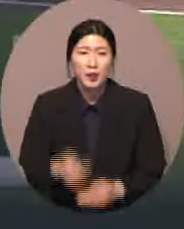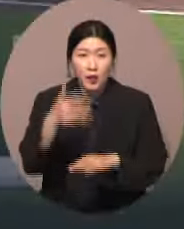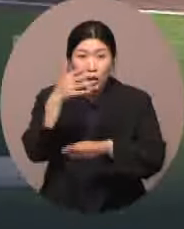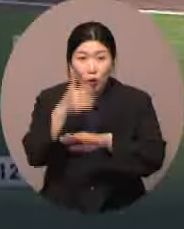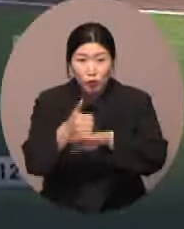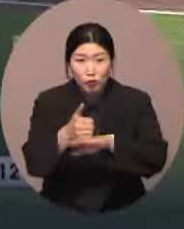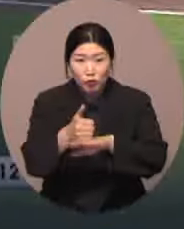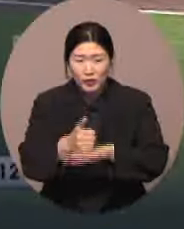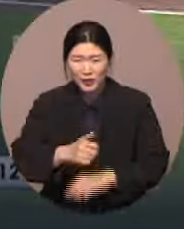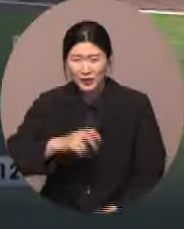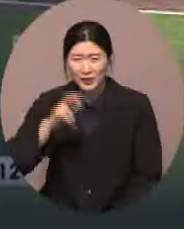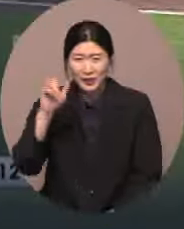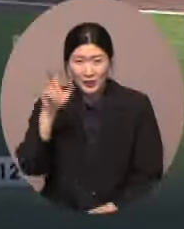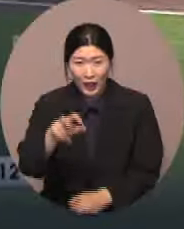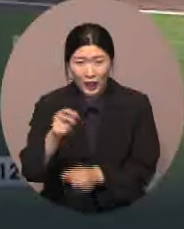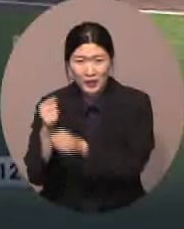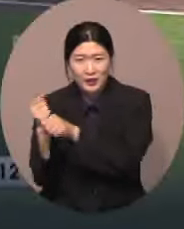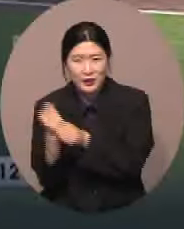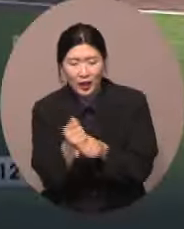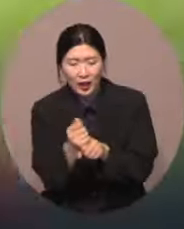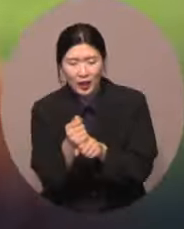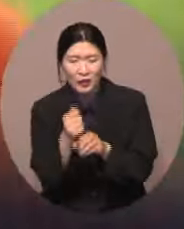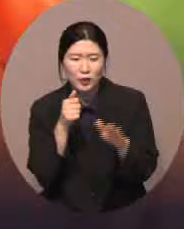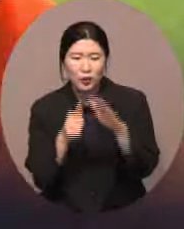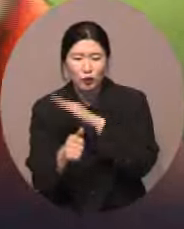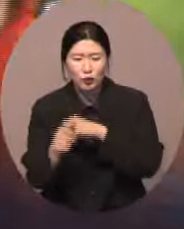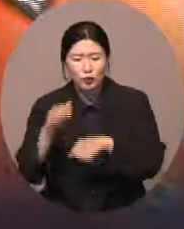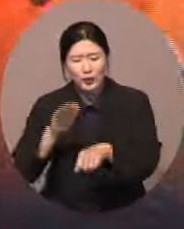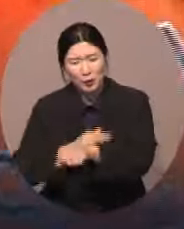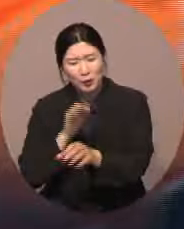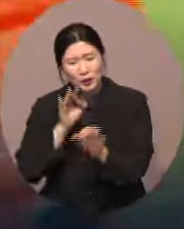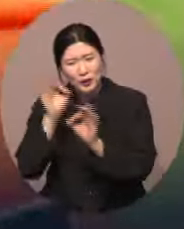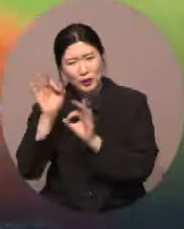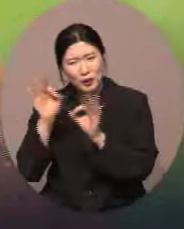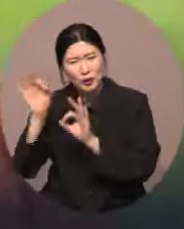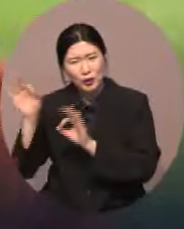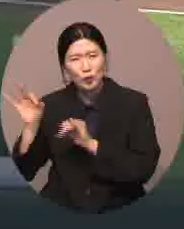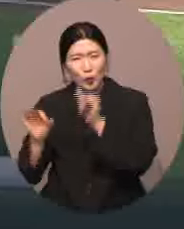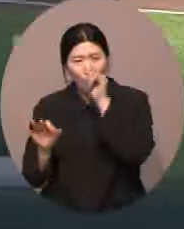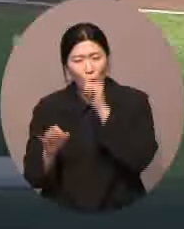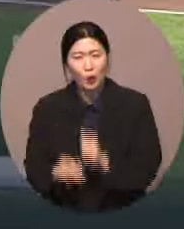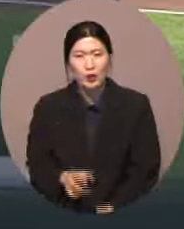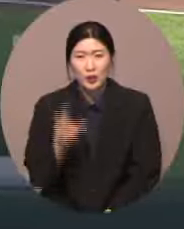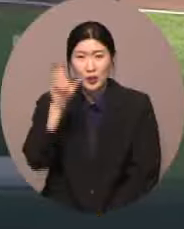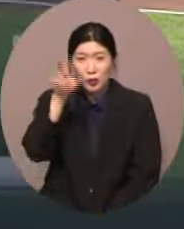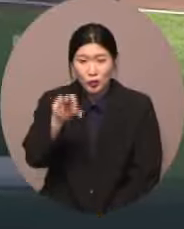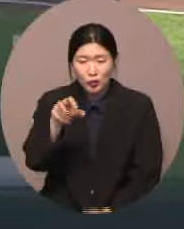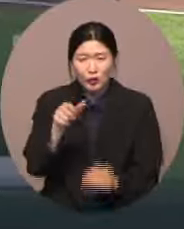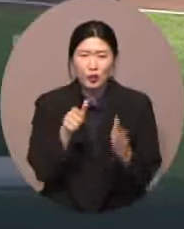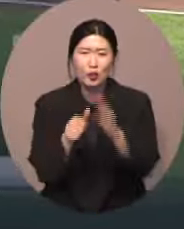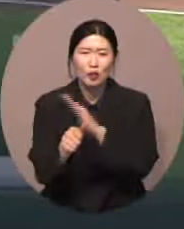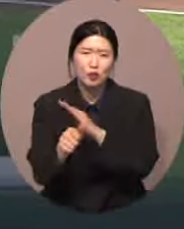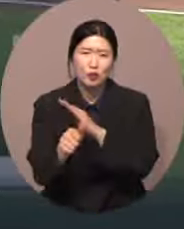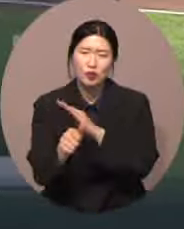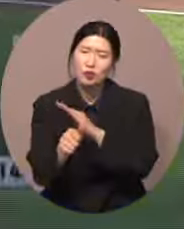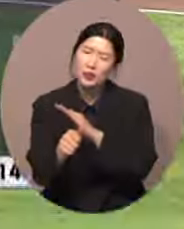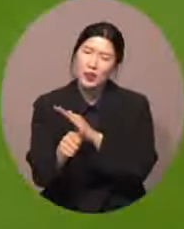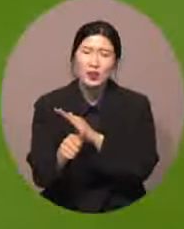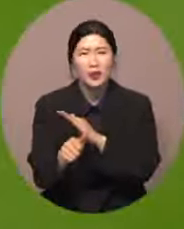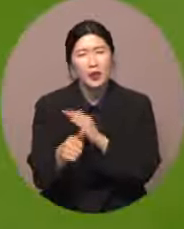타선에서는 해줘야 할 선수들이 해주지 못했다라는 것이고 선발 로테이션을 보면 선발 투수진이 초반에 너무 쉽게